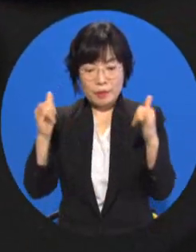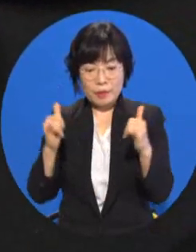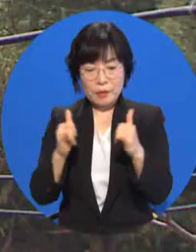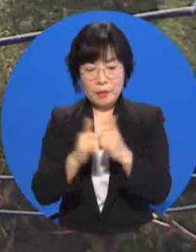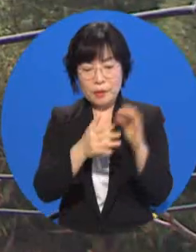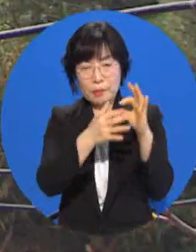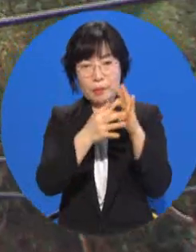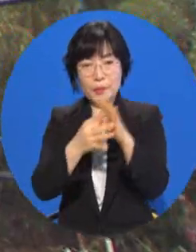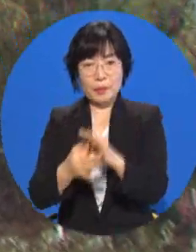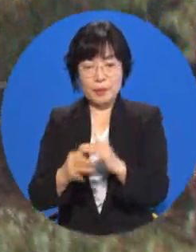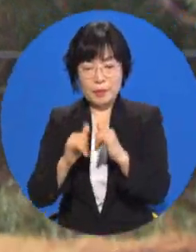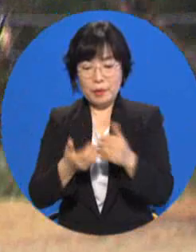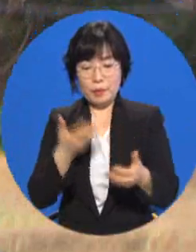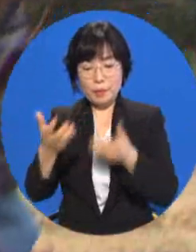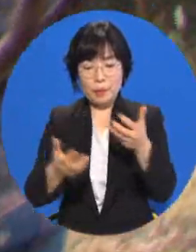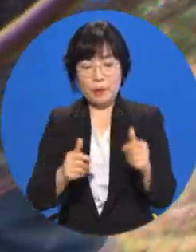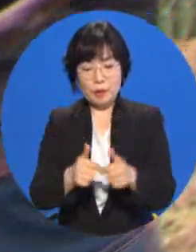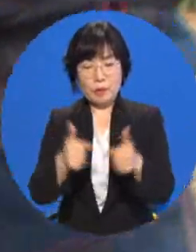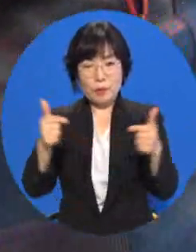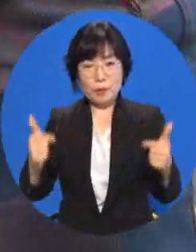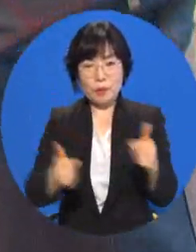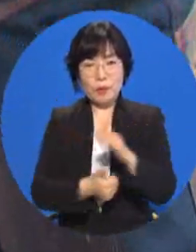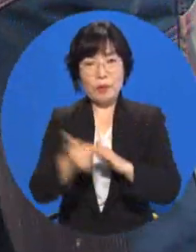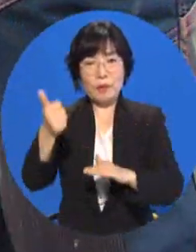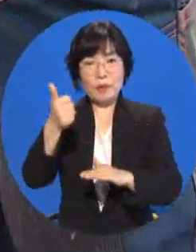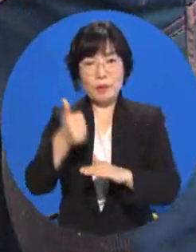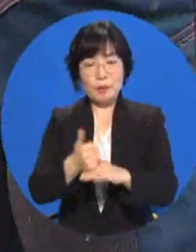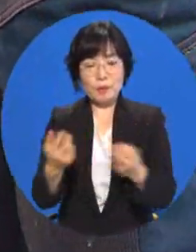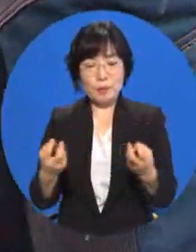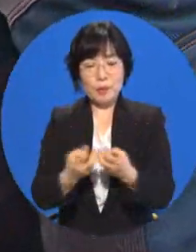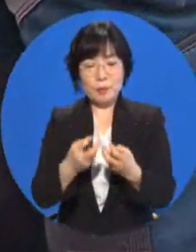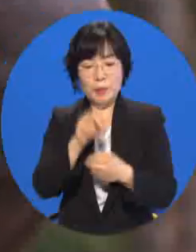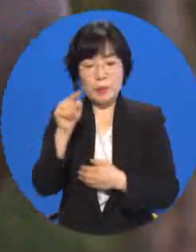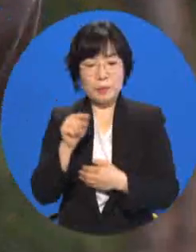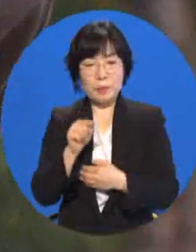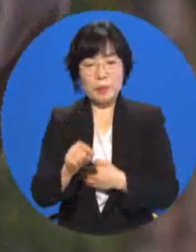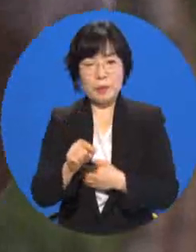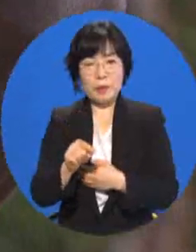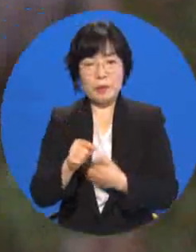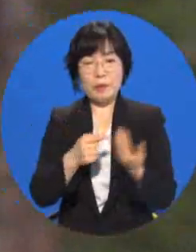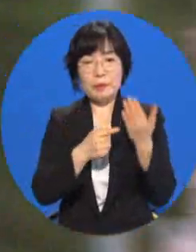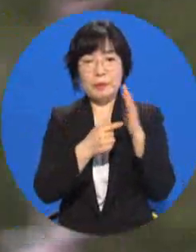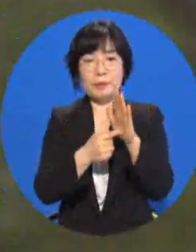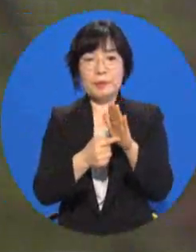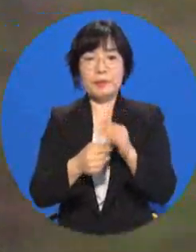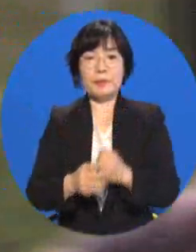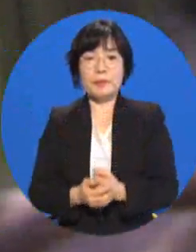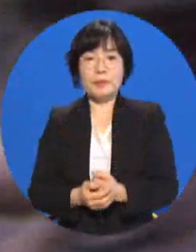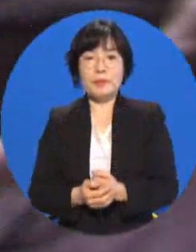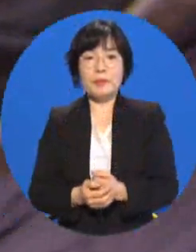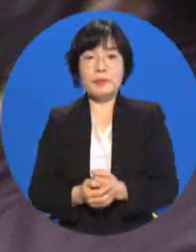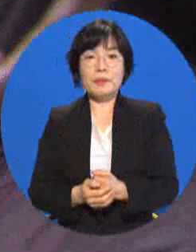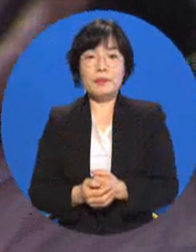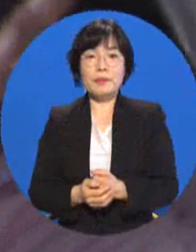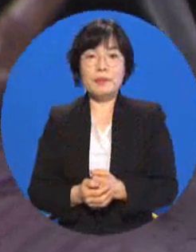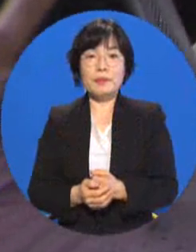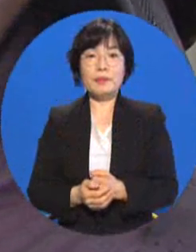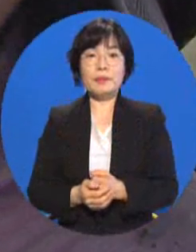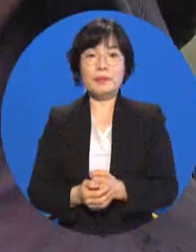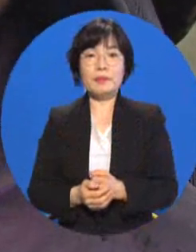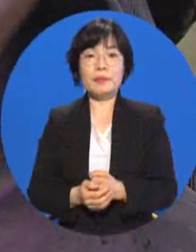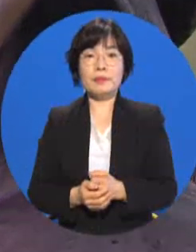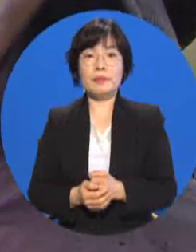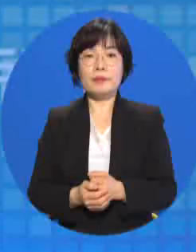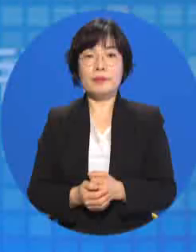잇고 인구 유입을 늘리는 성공적인 대안으로 자리매김할 수 있을지 주목됩니다. MBC 뉴스